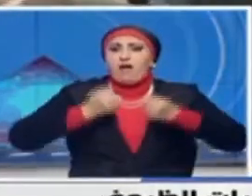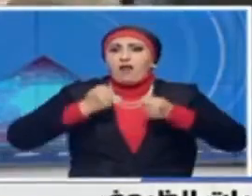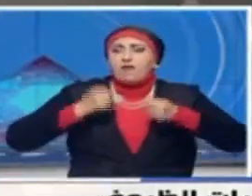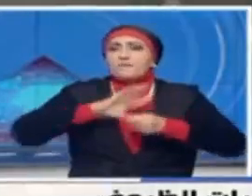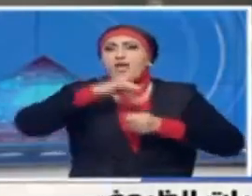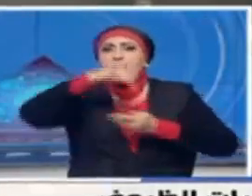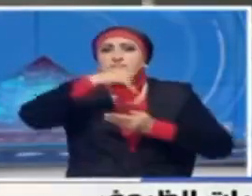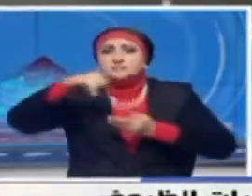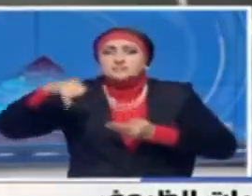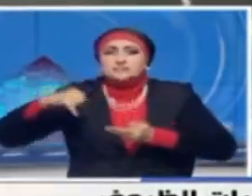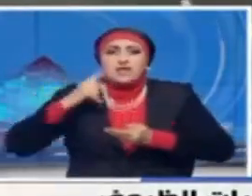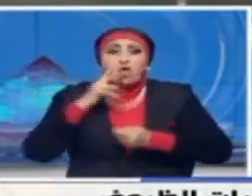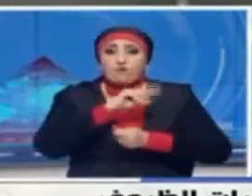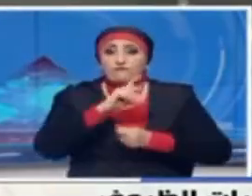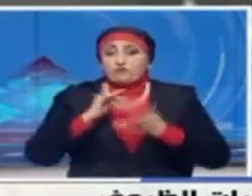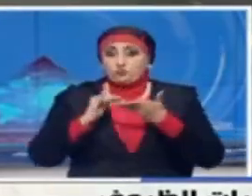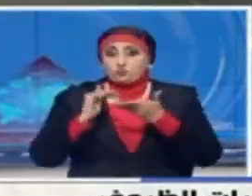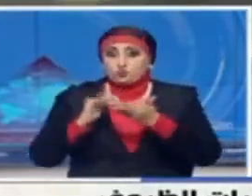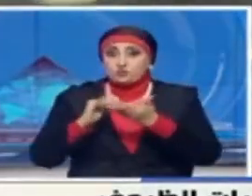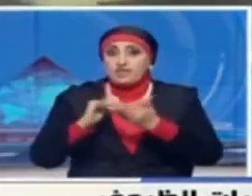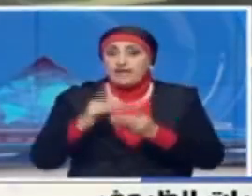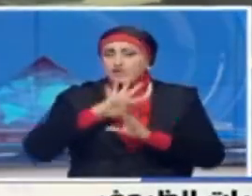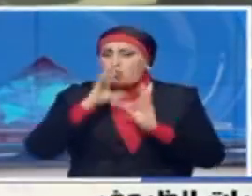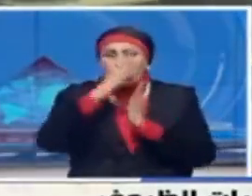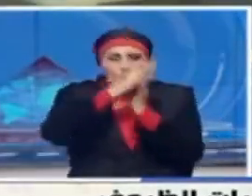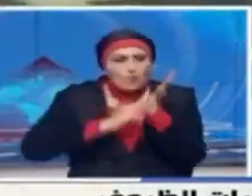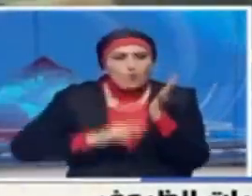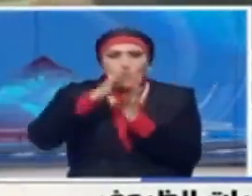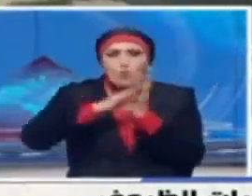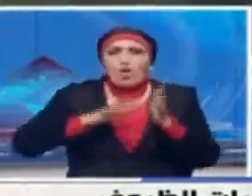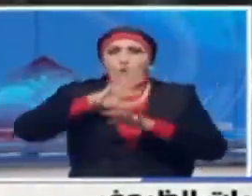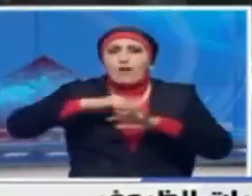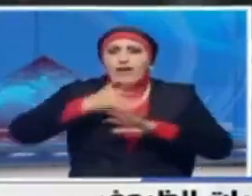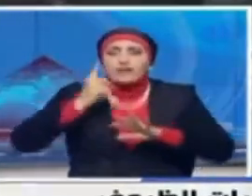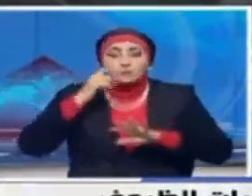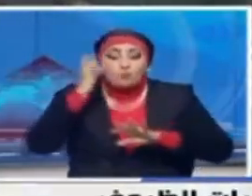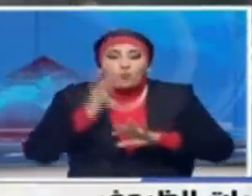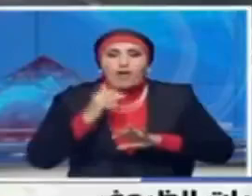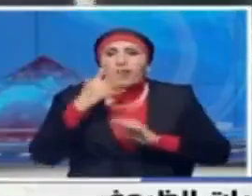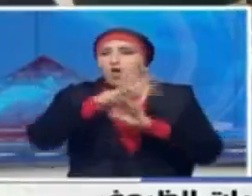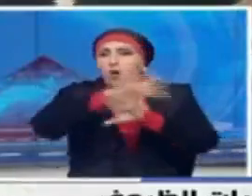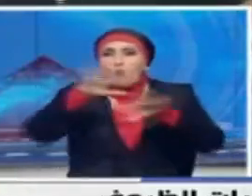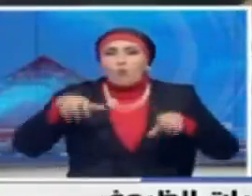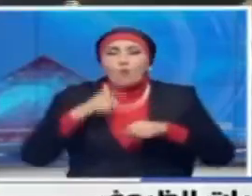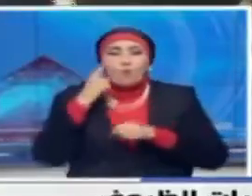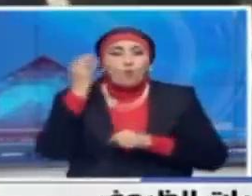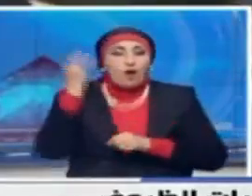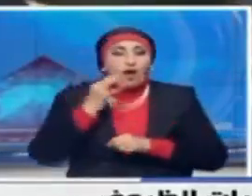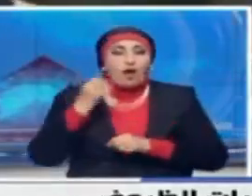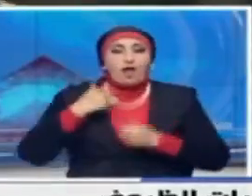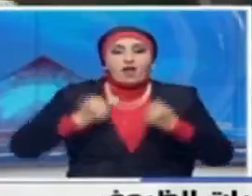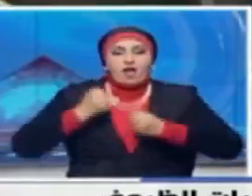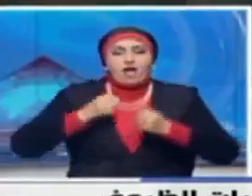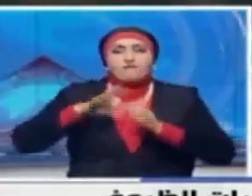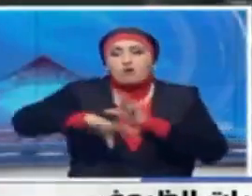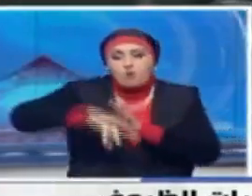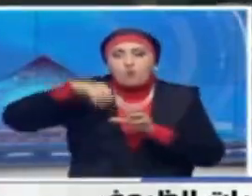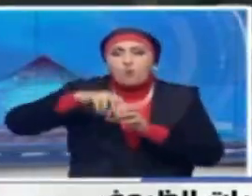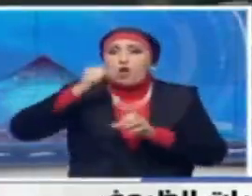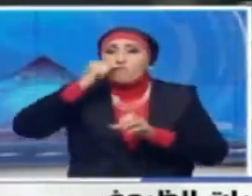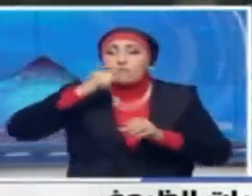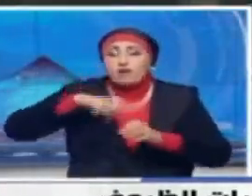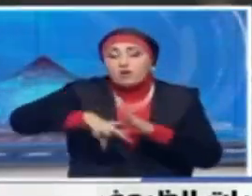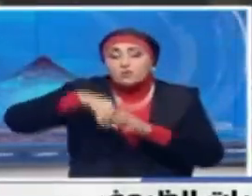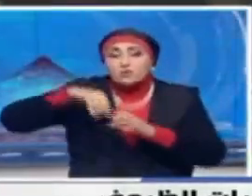المدن ومديريات الخدمات وإعداد كشوف وجداول شاملة لجميع المركبات والمعدات الخاصة